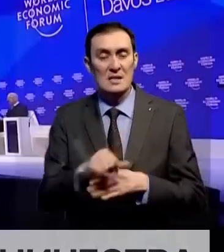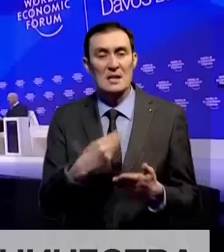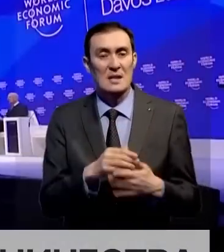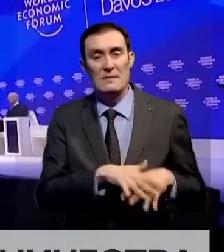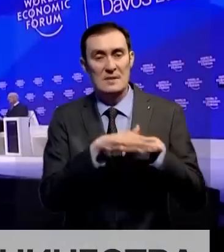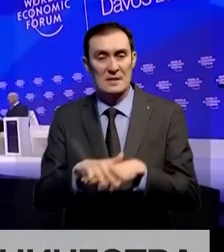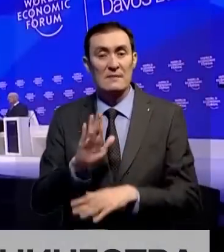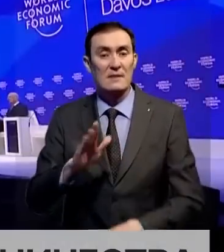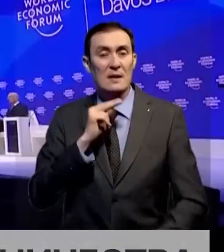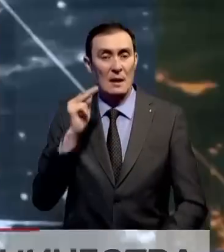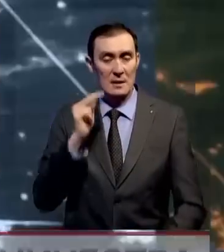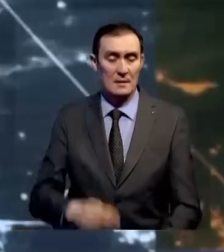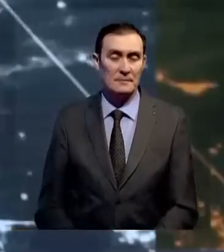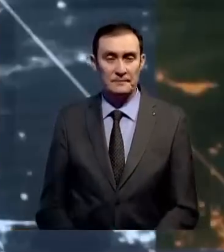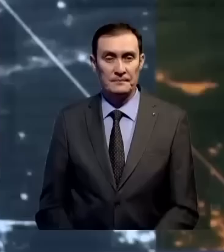Китай.